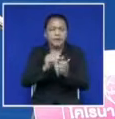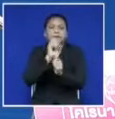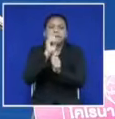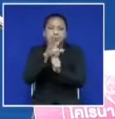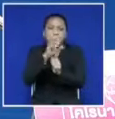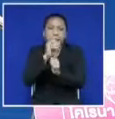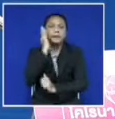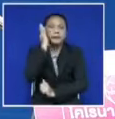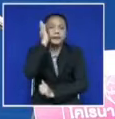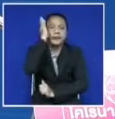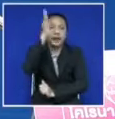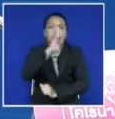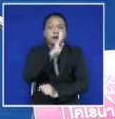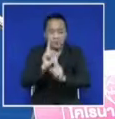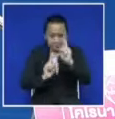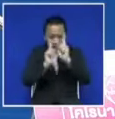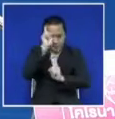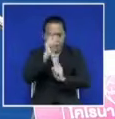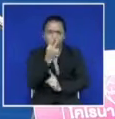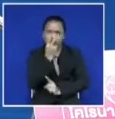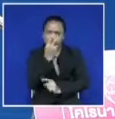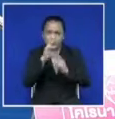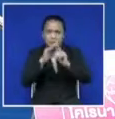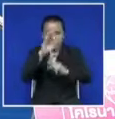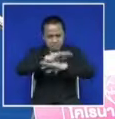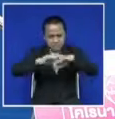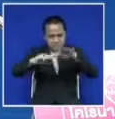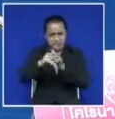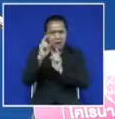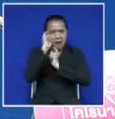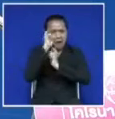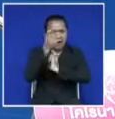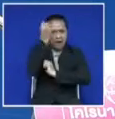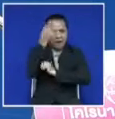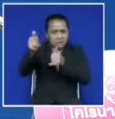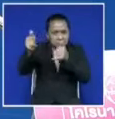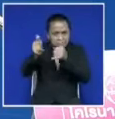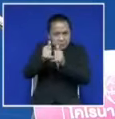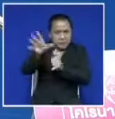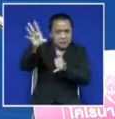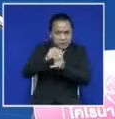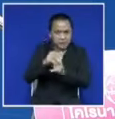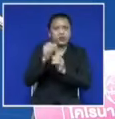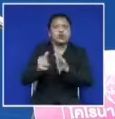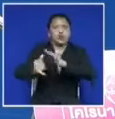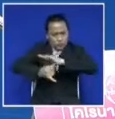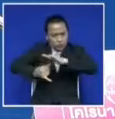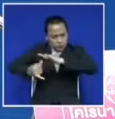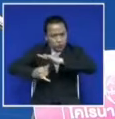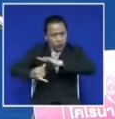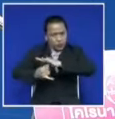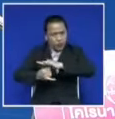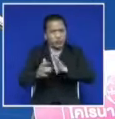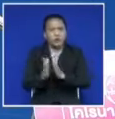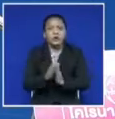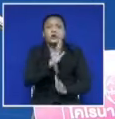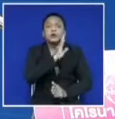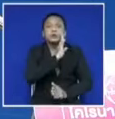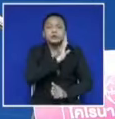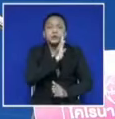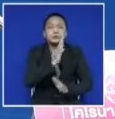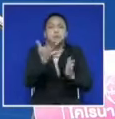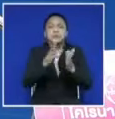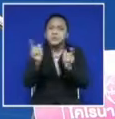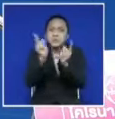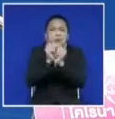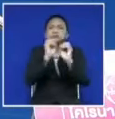นะนำต่อไปถ้าประเมินแล้วว่าสัมผัสเสี่ยงสูงอย่างที่ผมได้นำเรียนอันนี้ต้องกักตัวแล้วก็ตรวจแลบนะครับแต่ถ้าไม่ได้ไ